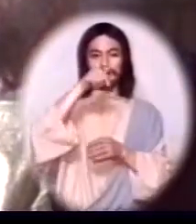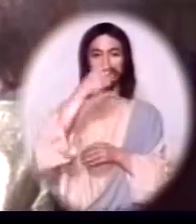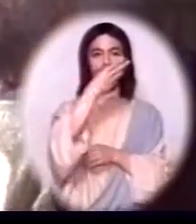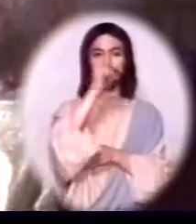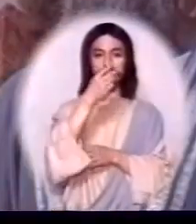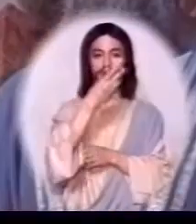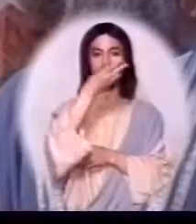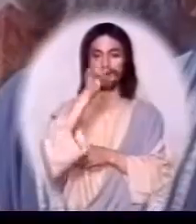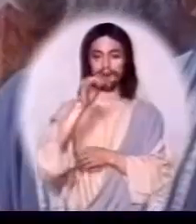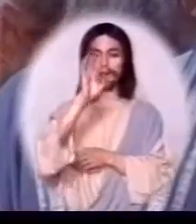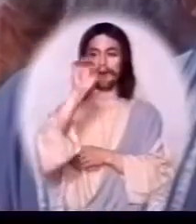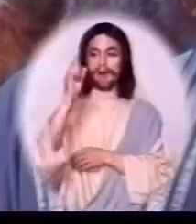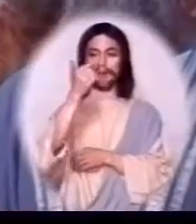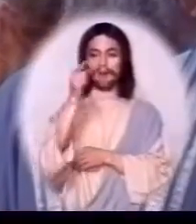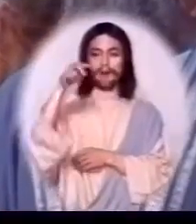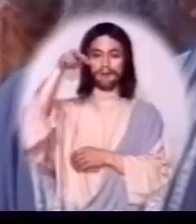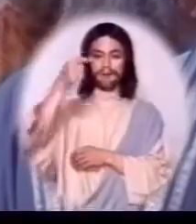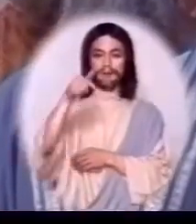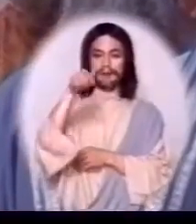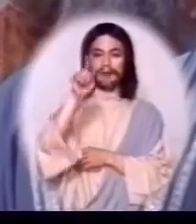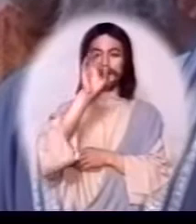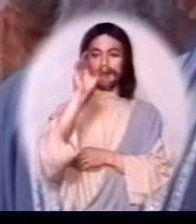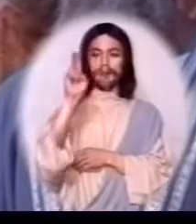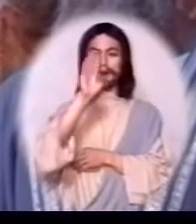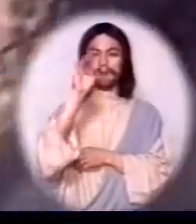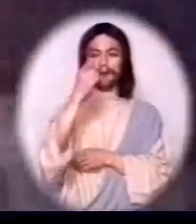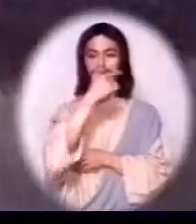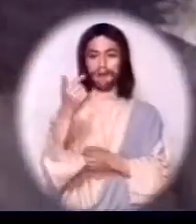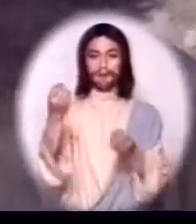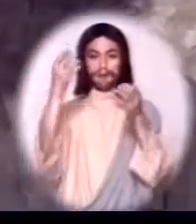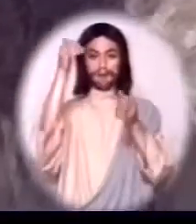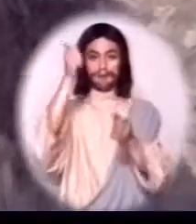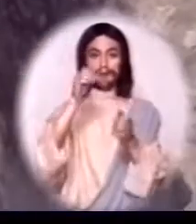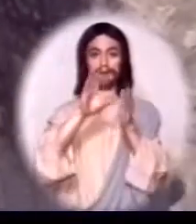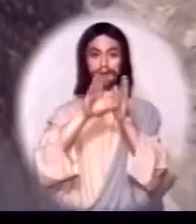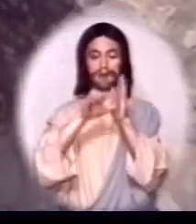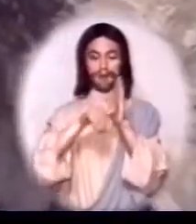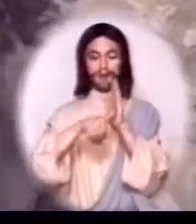통치자였으며 안나스와 가야바가 대제사장이었는데,